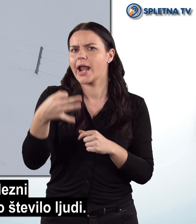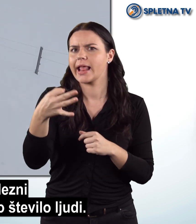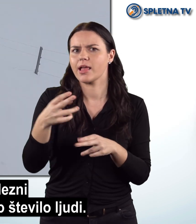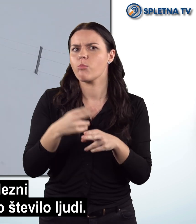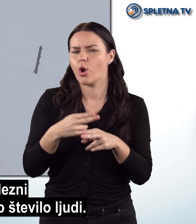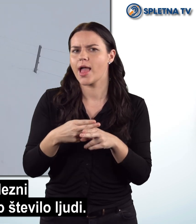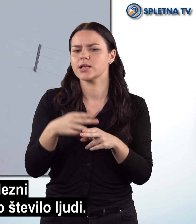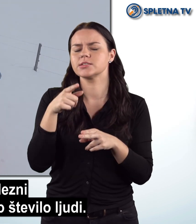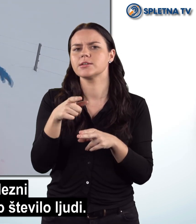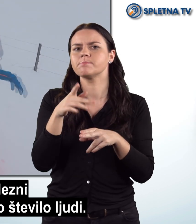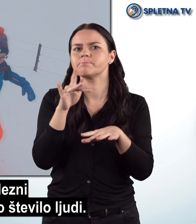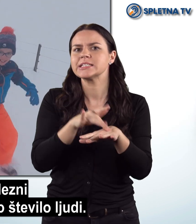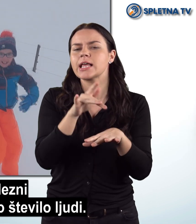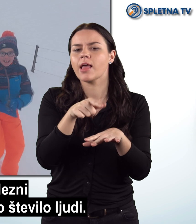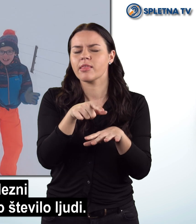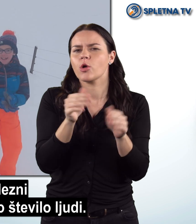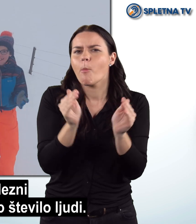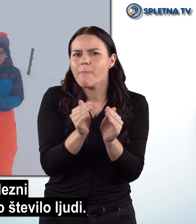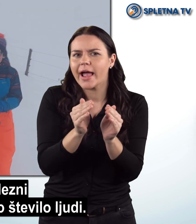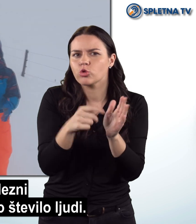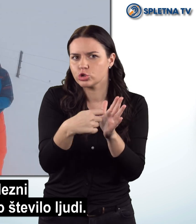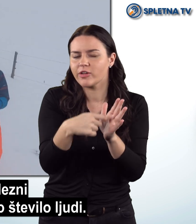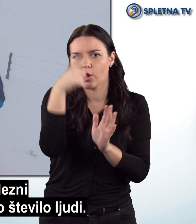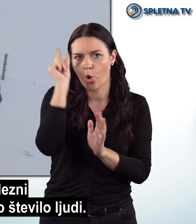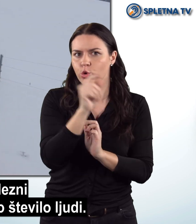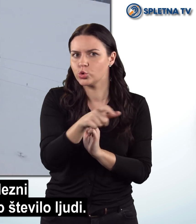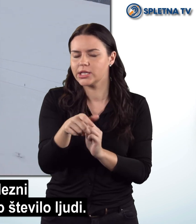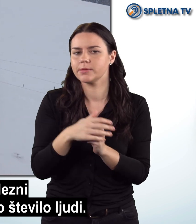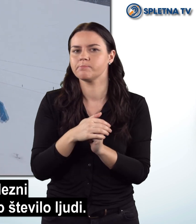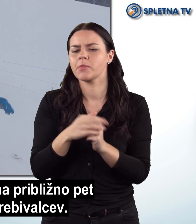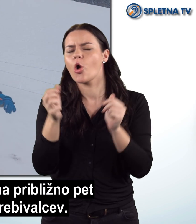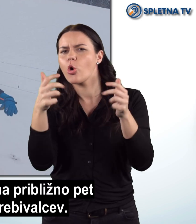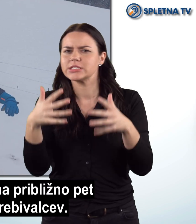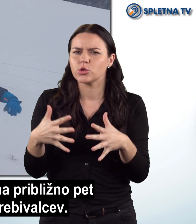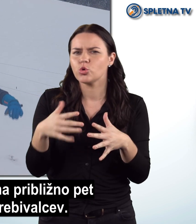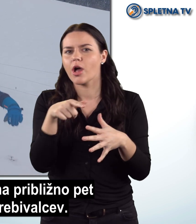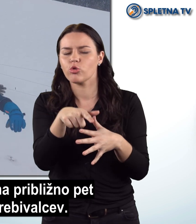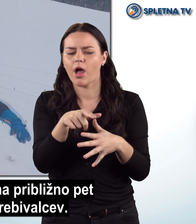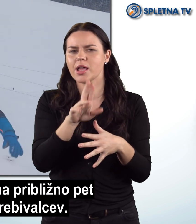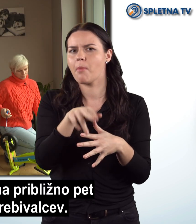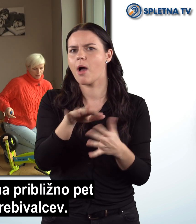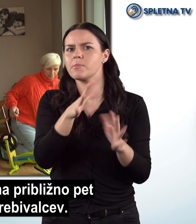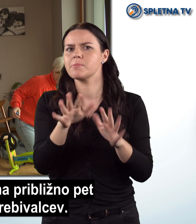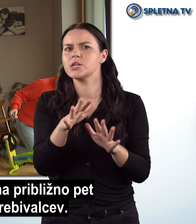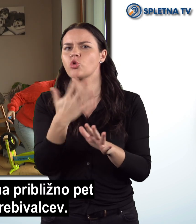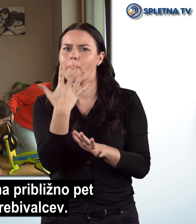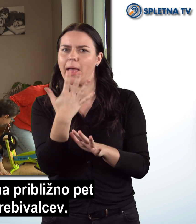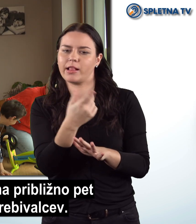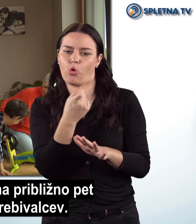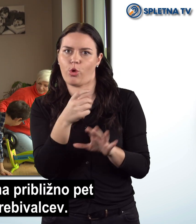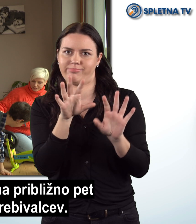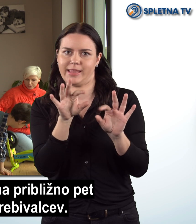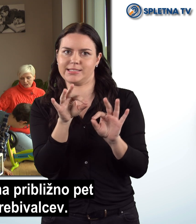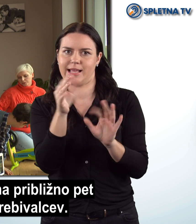Redke bolezni prizadenejo majhno število ljudi. Ocenjujejo, da jih ima približno 5 na 10 tisoč